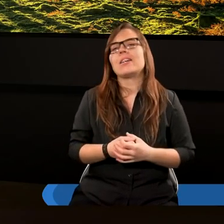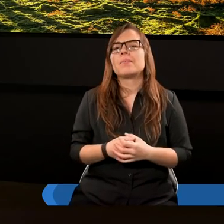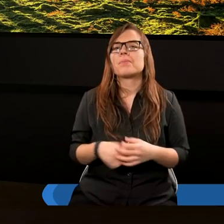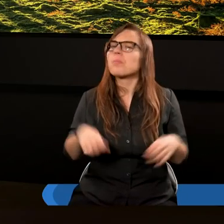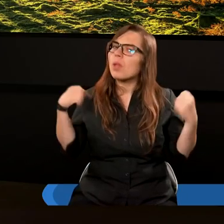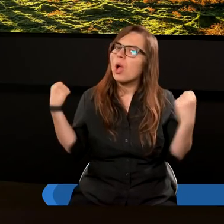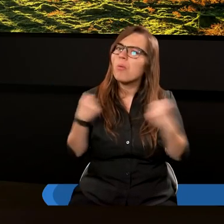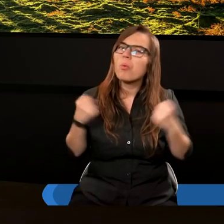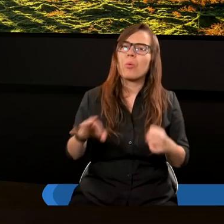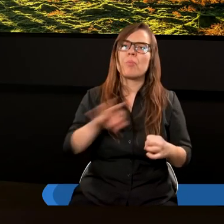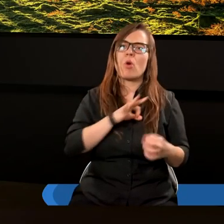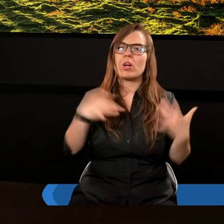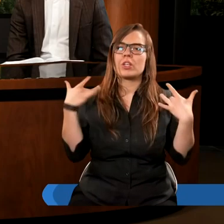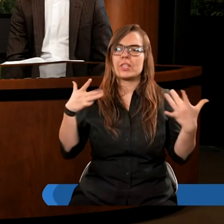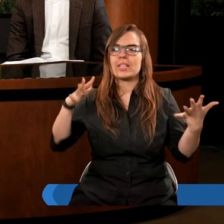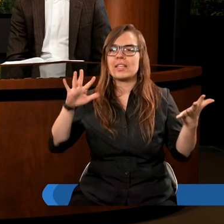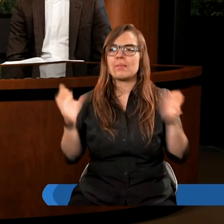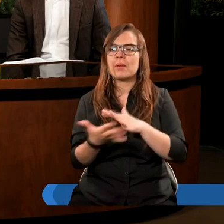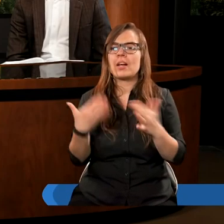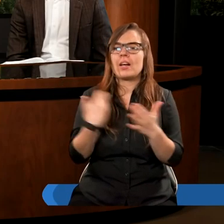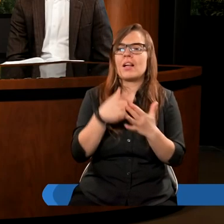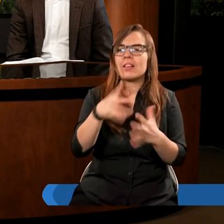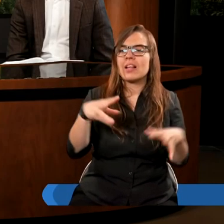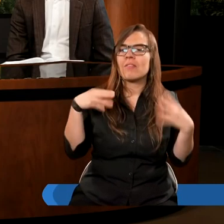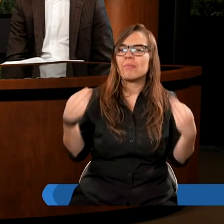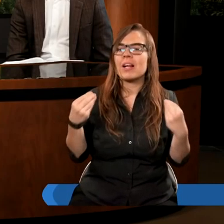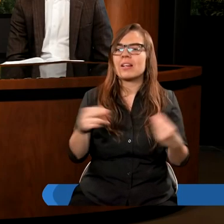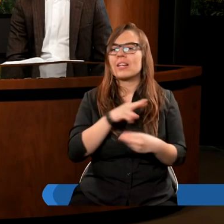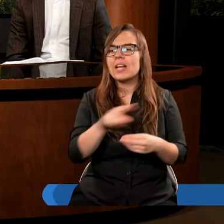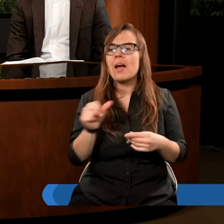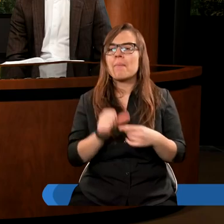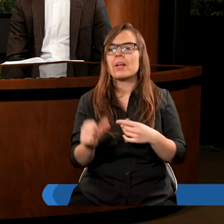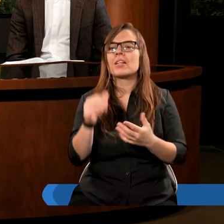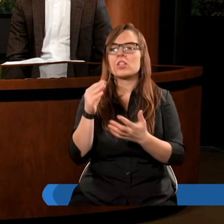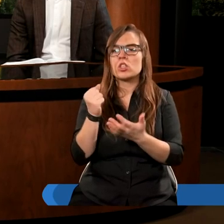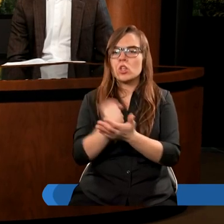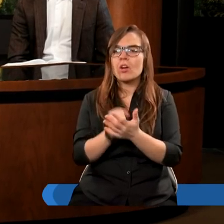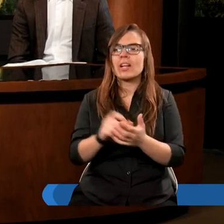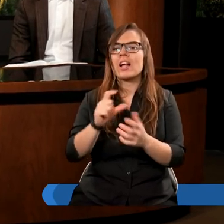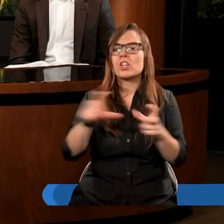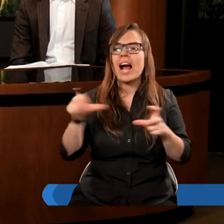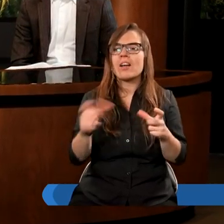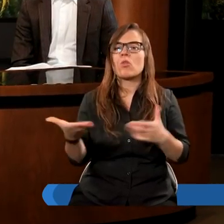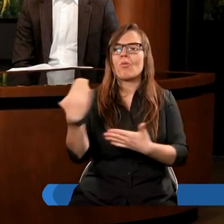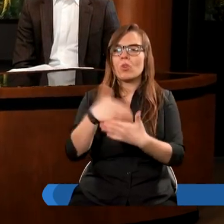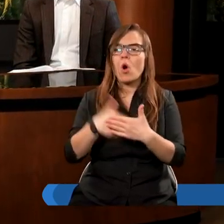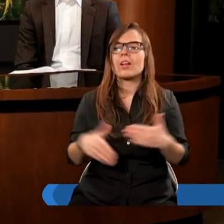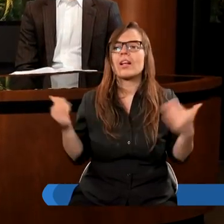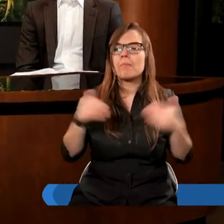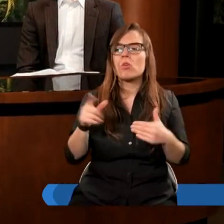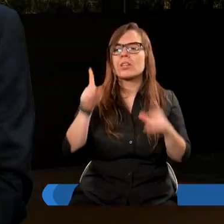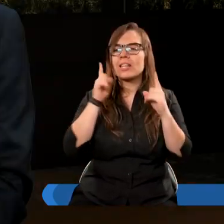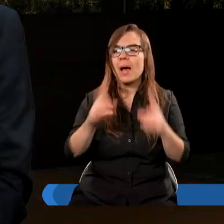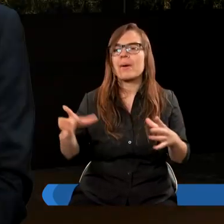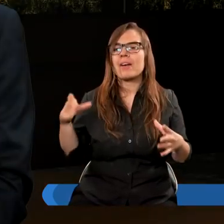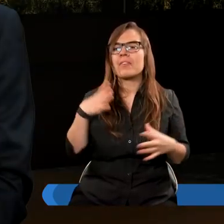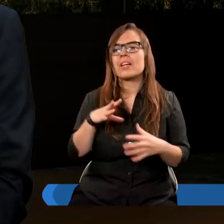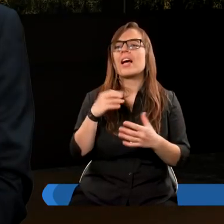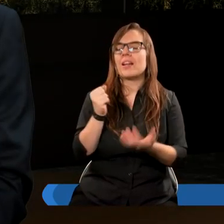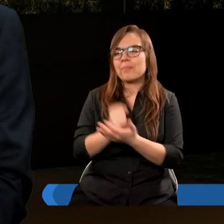całkowicie zmieniła moje życie. Prawdopodobnie dlatego ten temat jest w kontekście czasów końca, bo my możemy naprawdę być